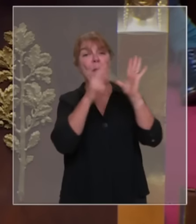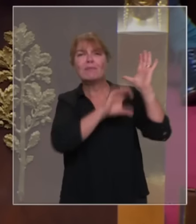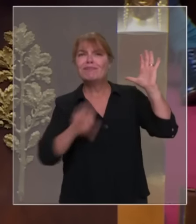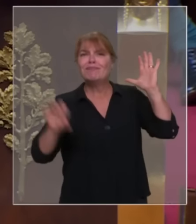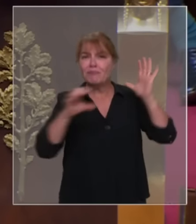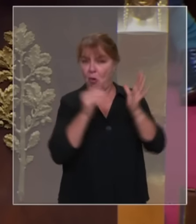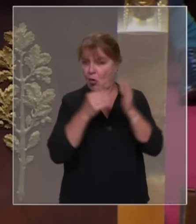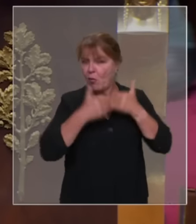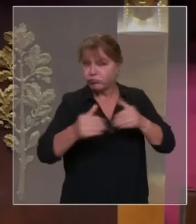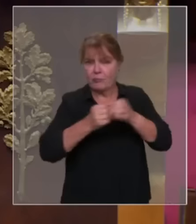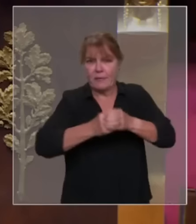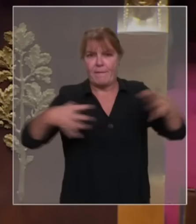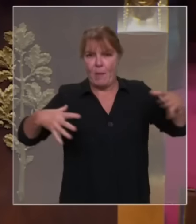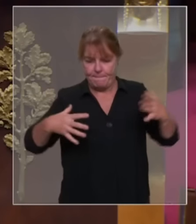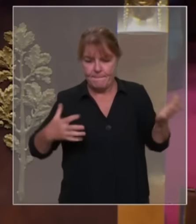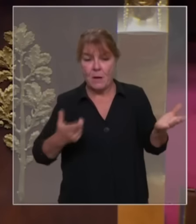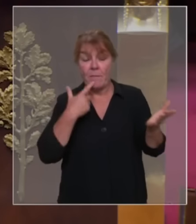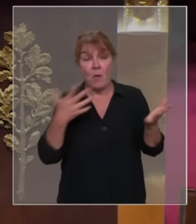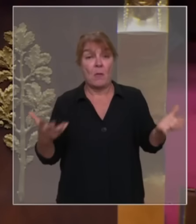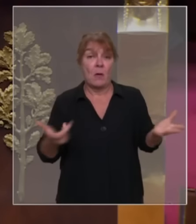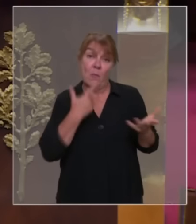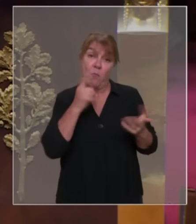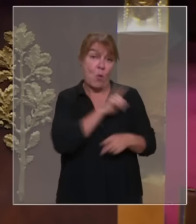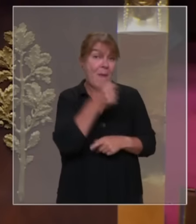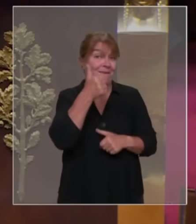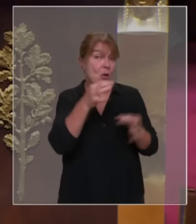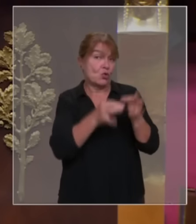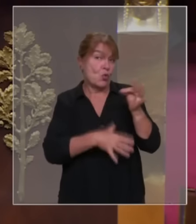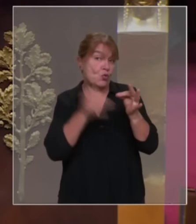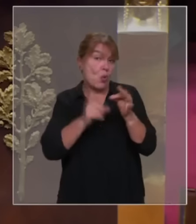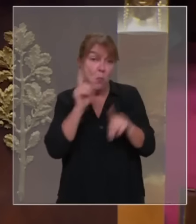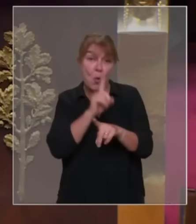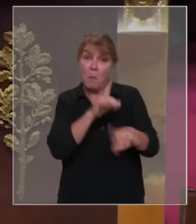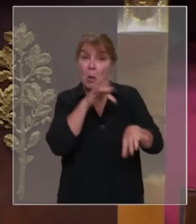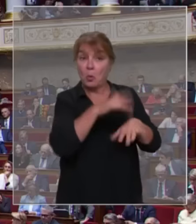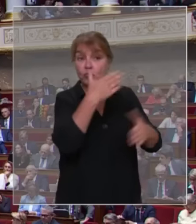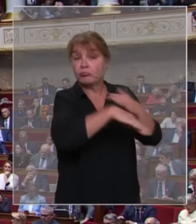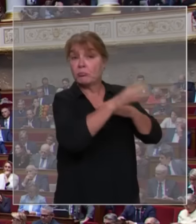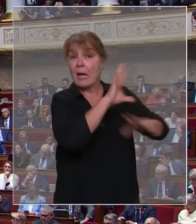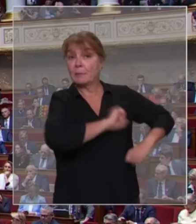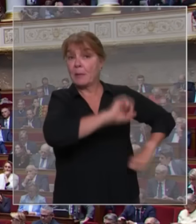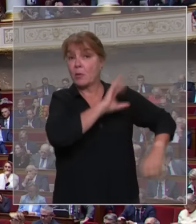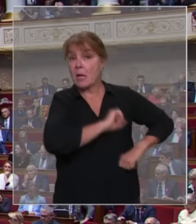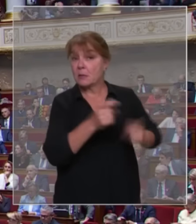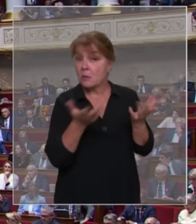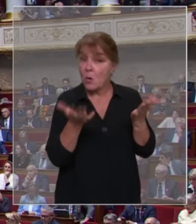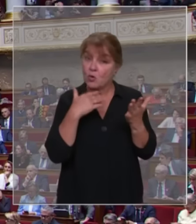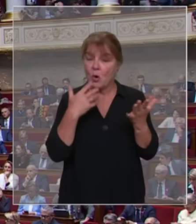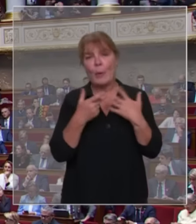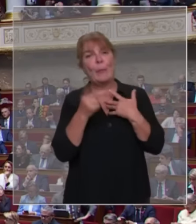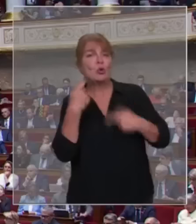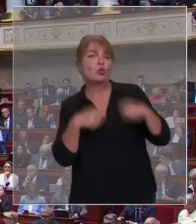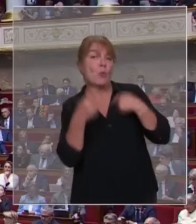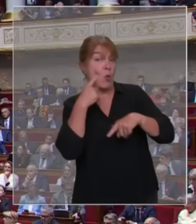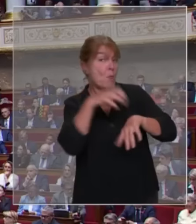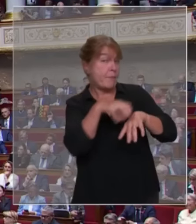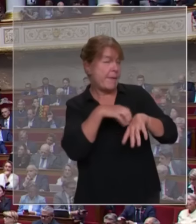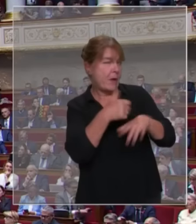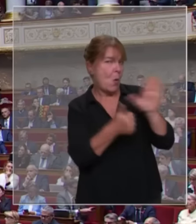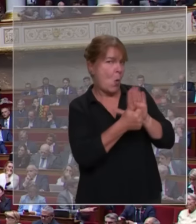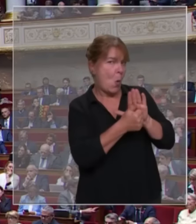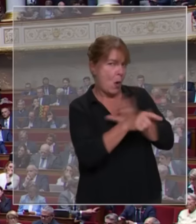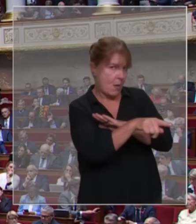consolidé. Nous devons encourager ce type de solution, quitte à expérimenter et en donnant de la flexibilité aux préfets.